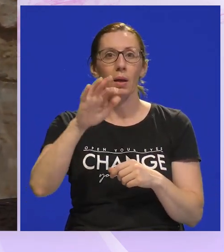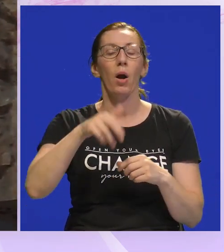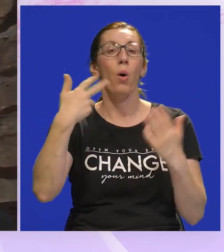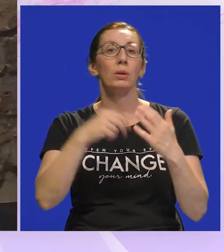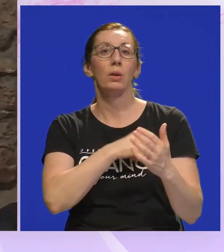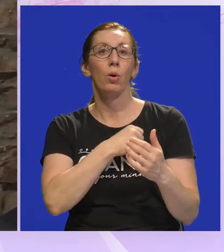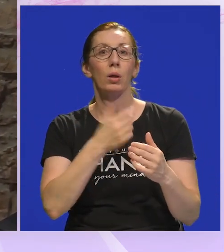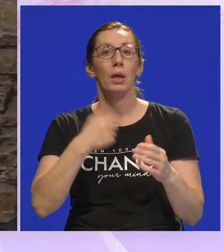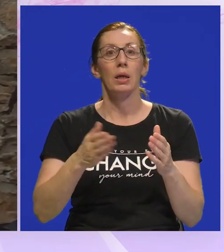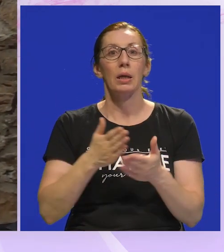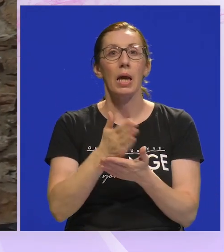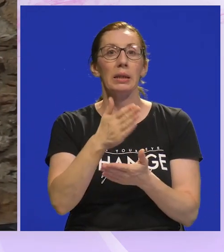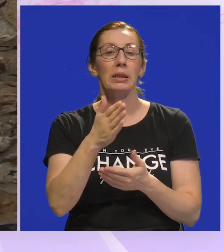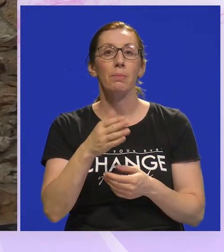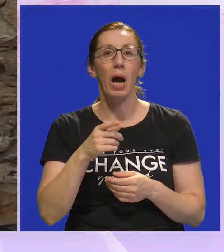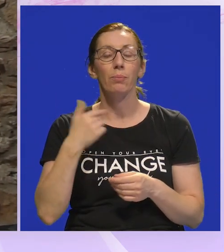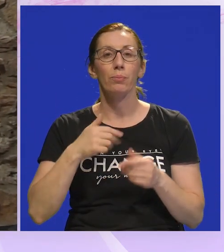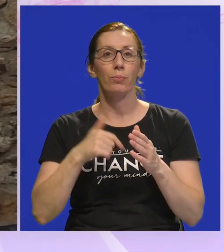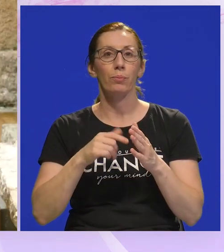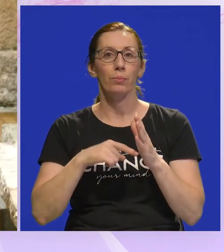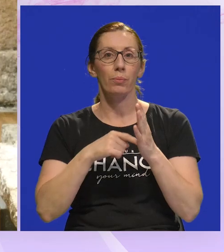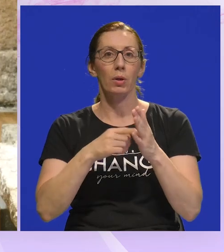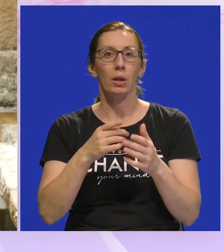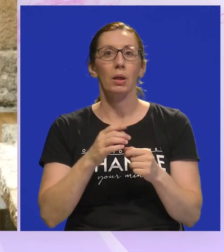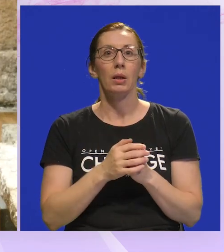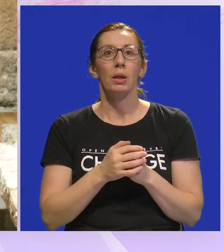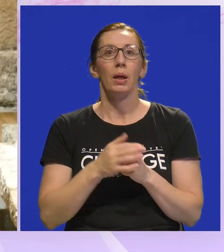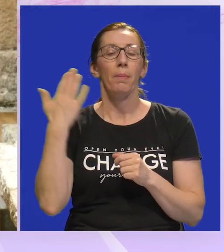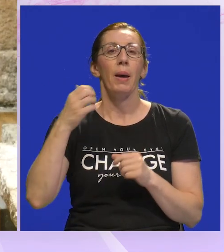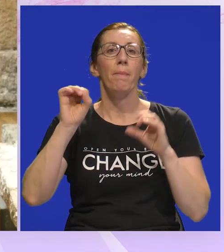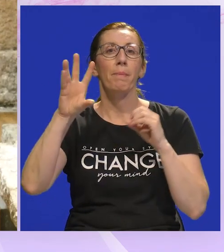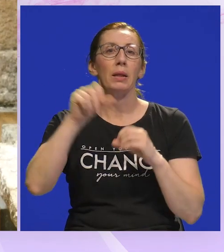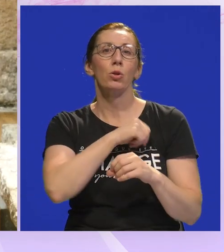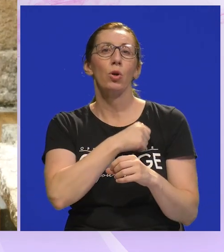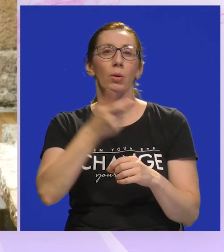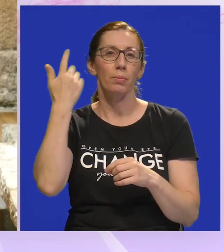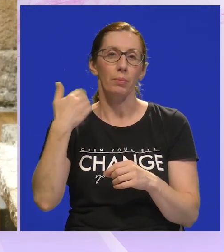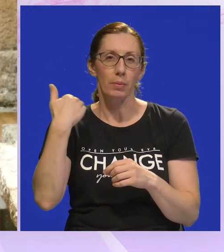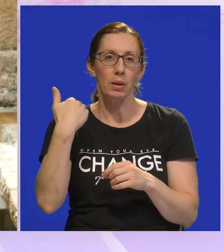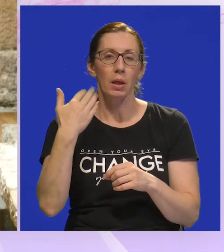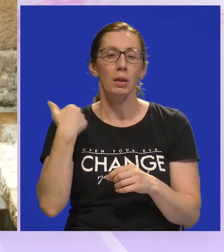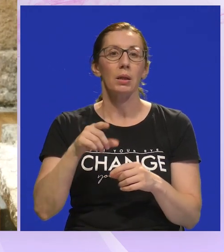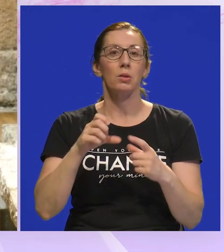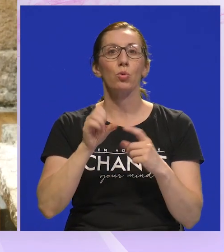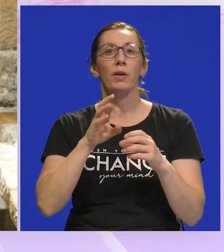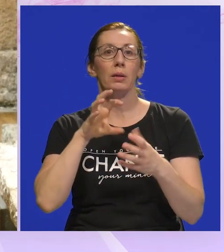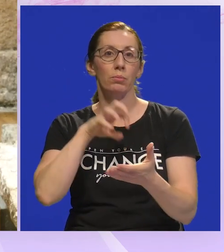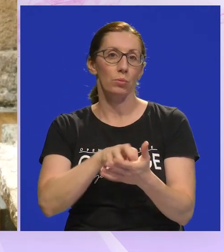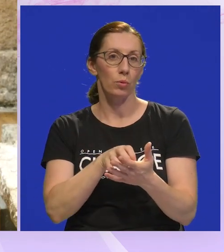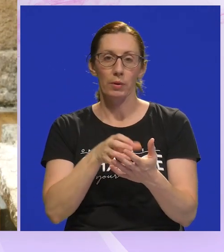istraživanju 80. godina sa prikazom riba. Taj predmet smo imali prije 15. godina isto kao